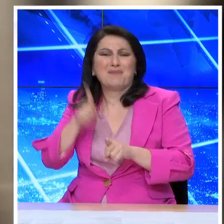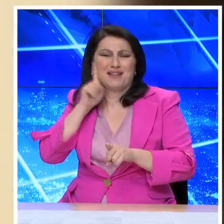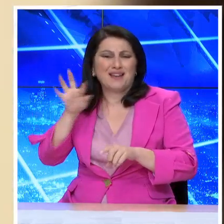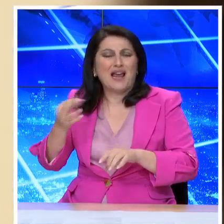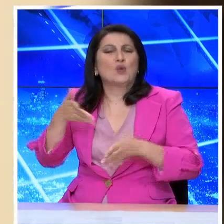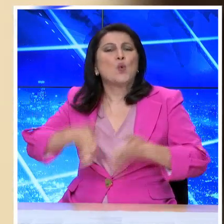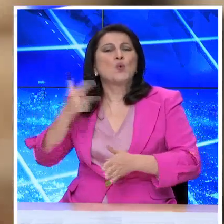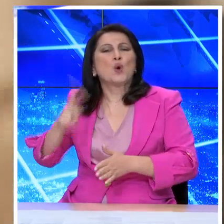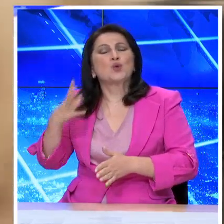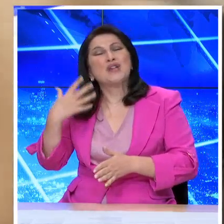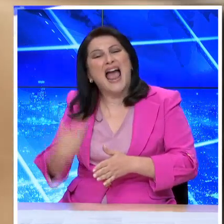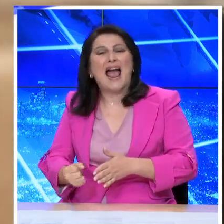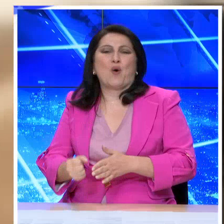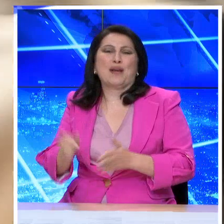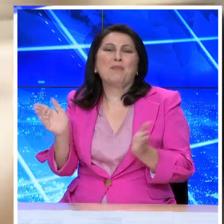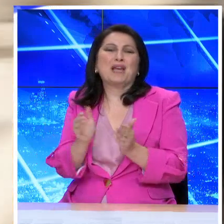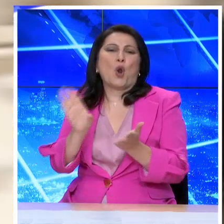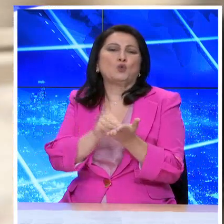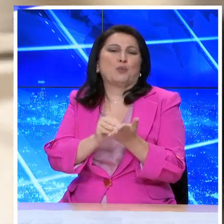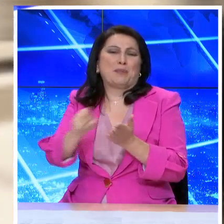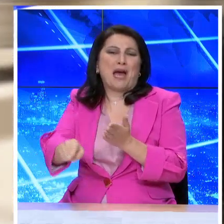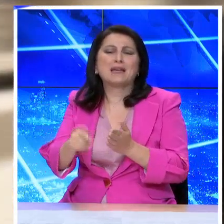και η απειλή υπόθηκε επάνω στον καυγά τους.